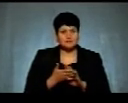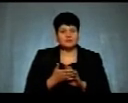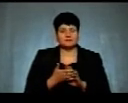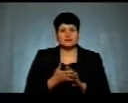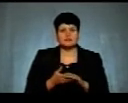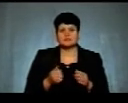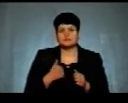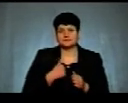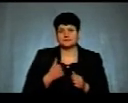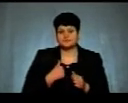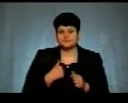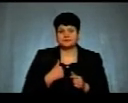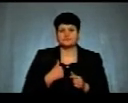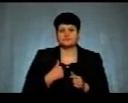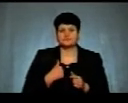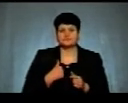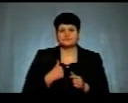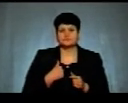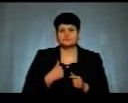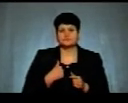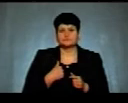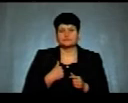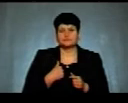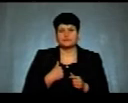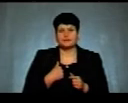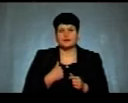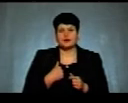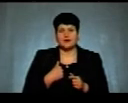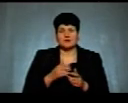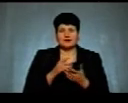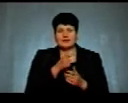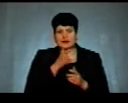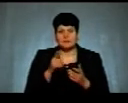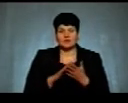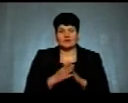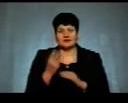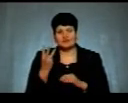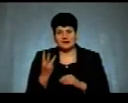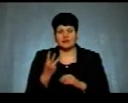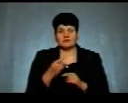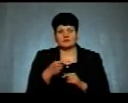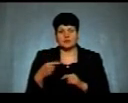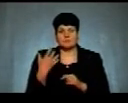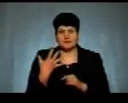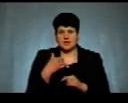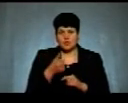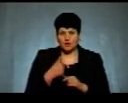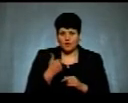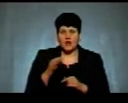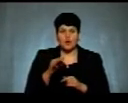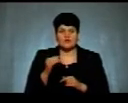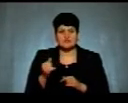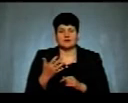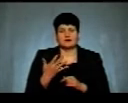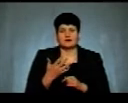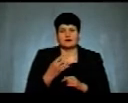України, я нагадаю, що термін контракту складає 3-5 років для рядового складу і 2 роки для офіцерського складу, а